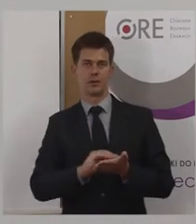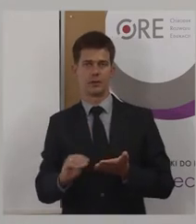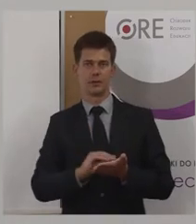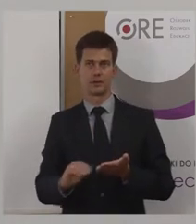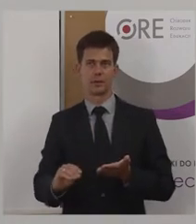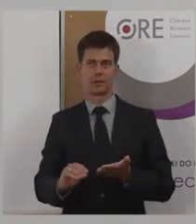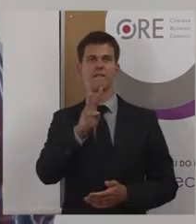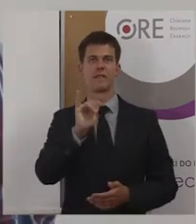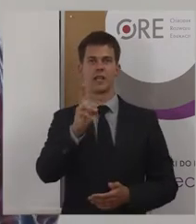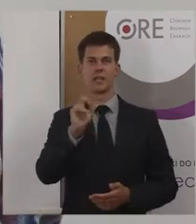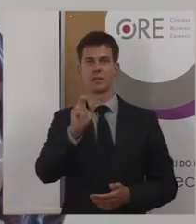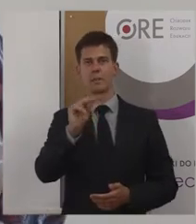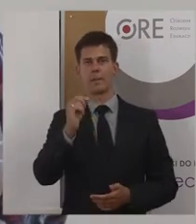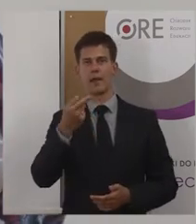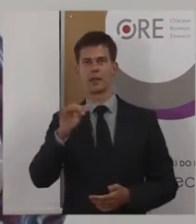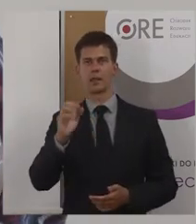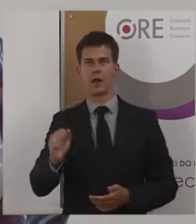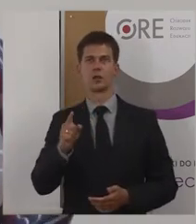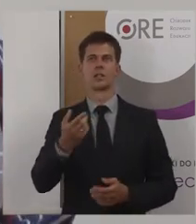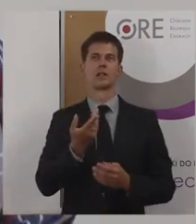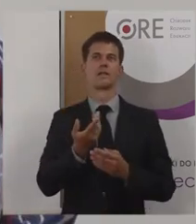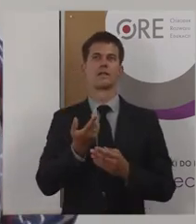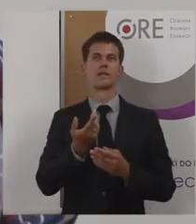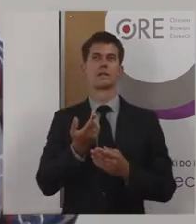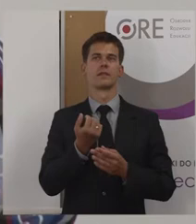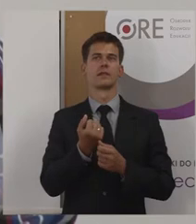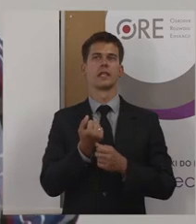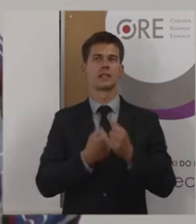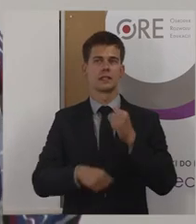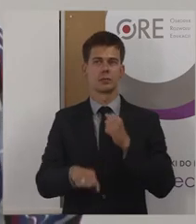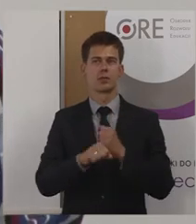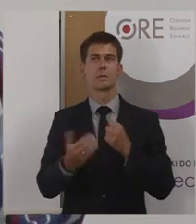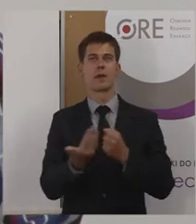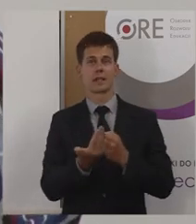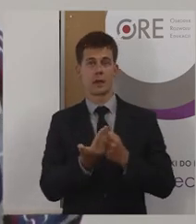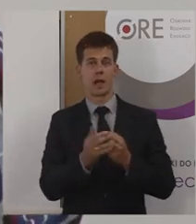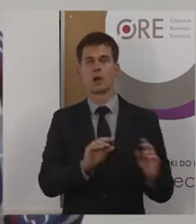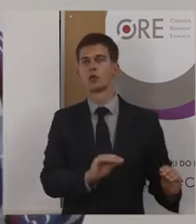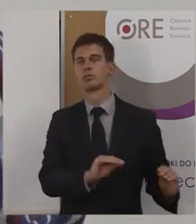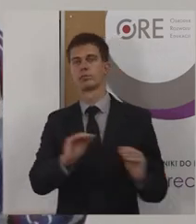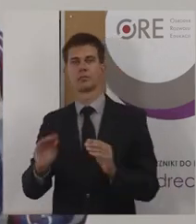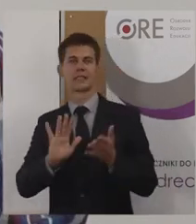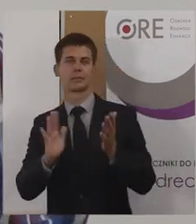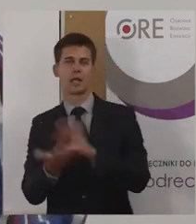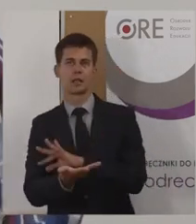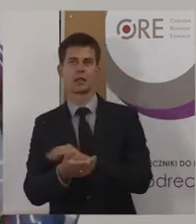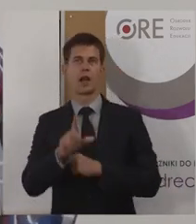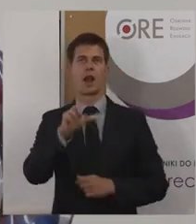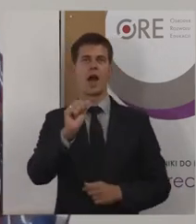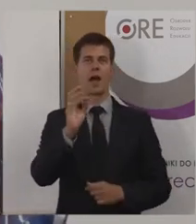co wpisze. Tekstem alternatywnym dla równania matematycznego jest